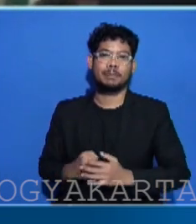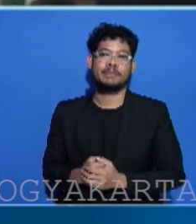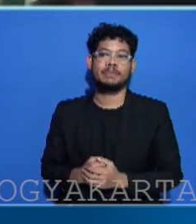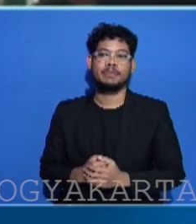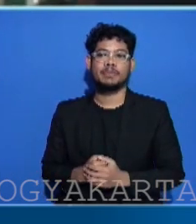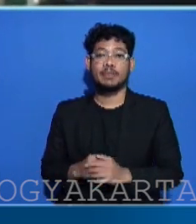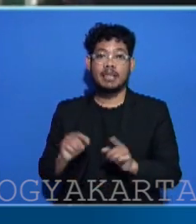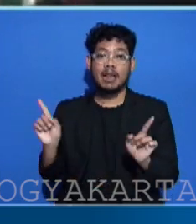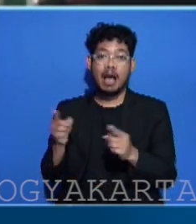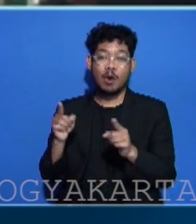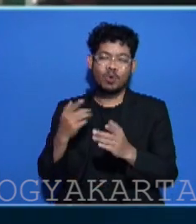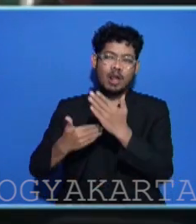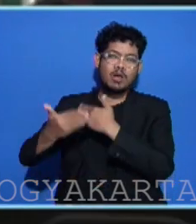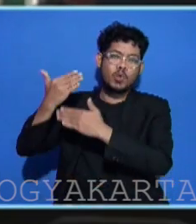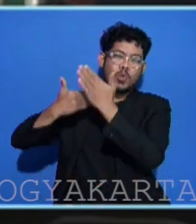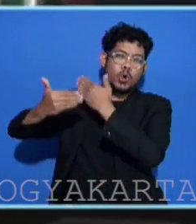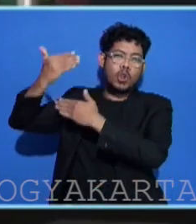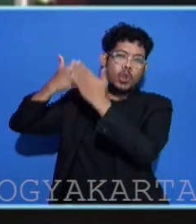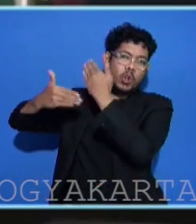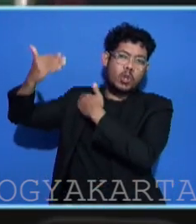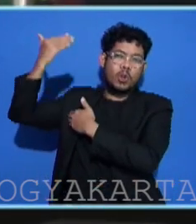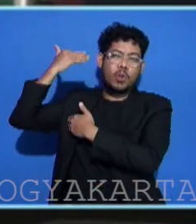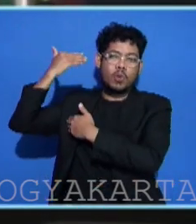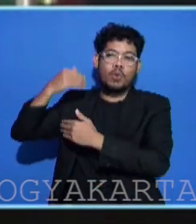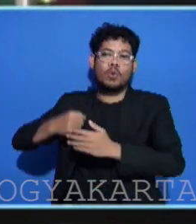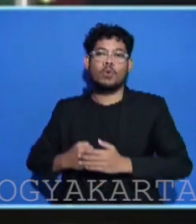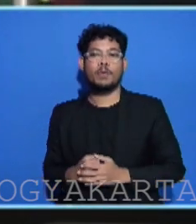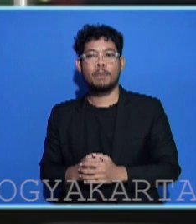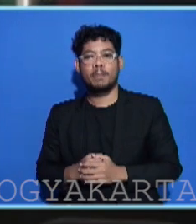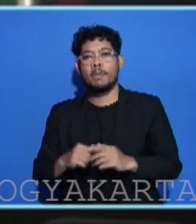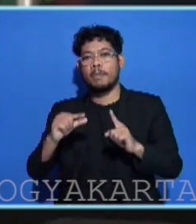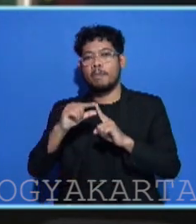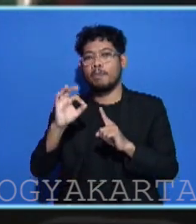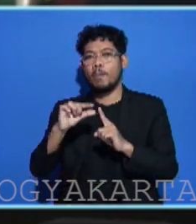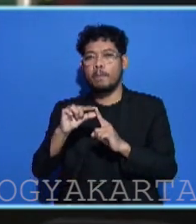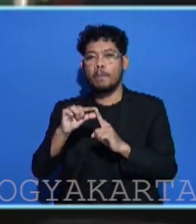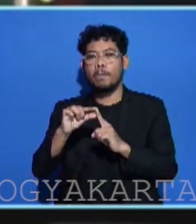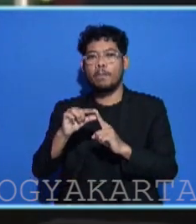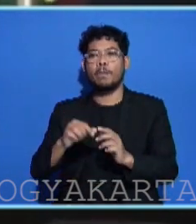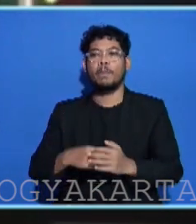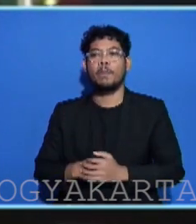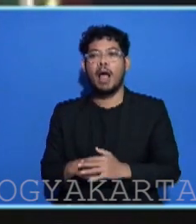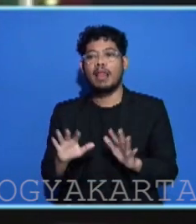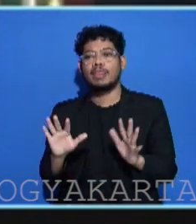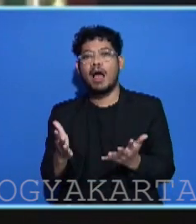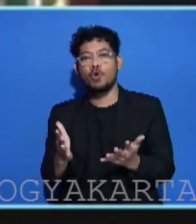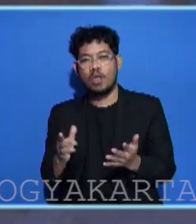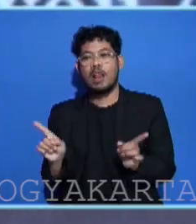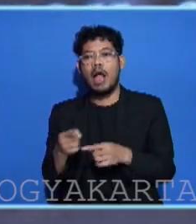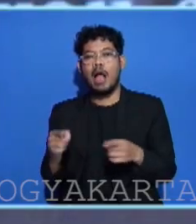klasik banget gitu ya, atau ya orang-orang bilang lagu klasik, lagu pop juga kita eksplor, atau lagu-lagu daerah juga kita